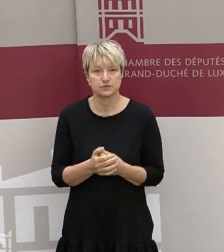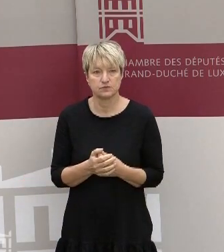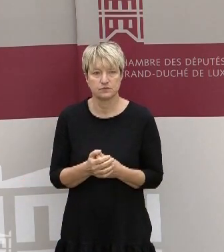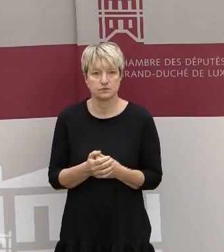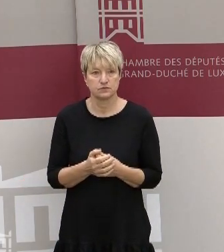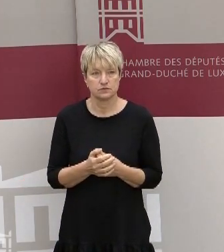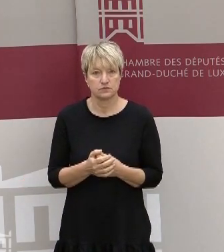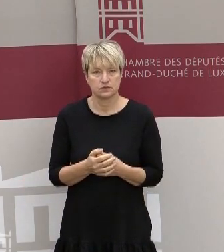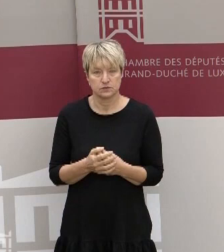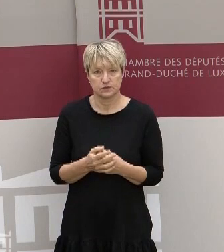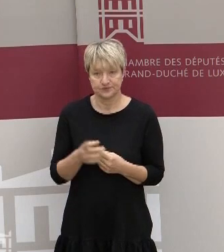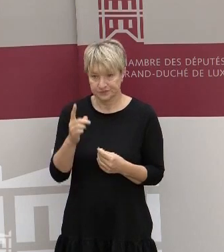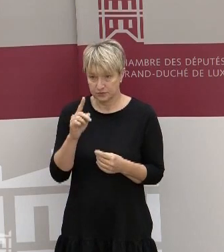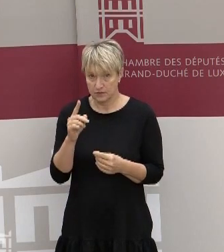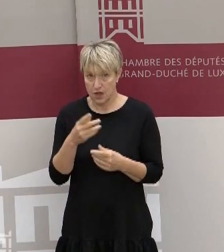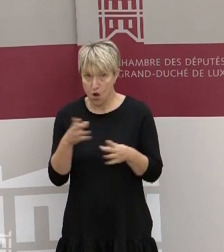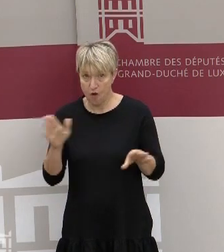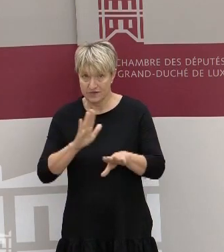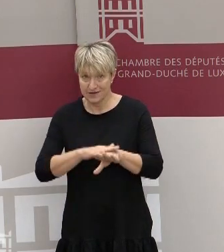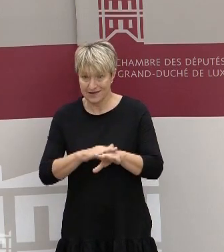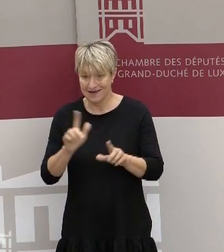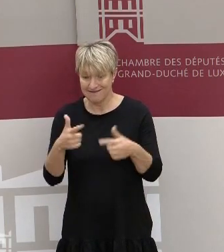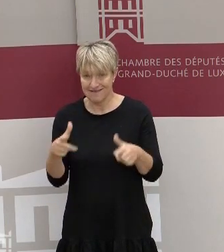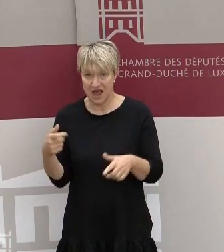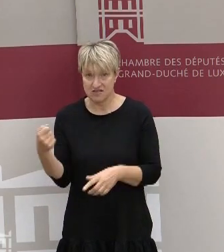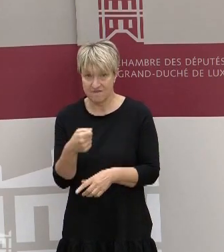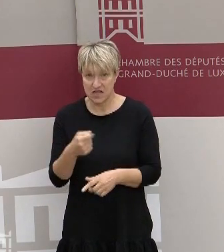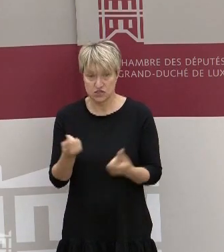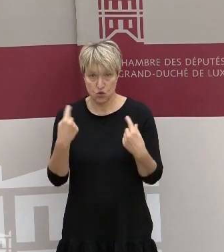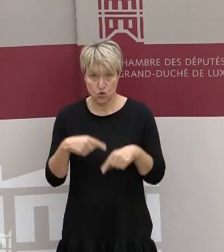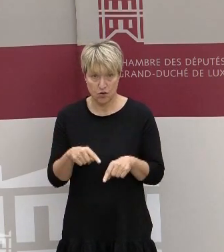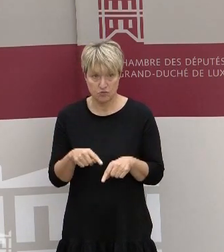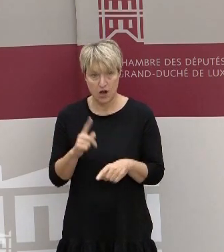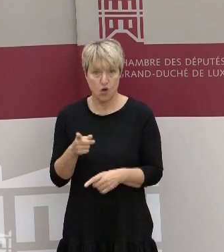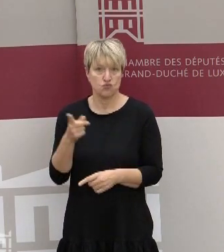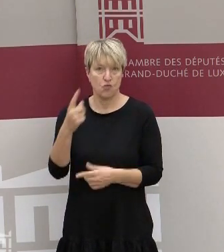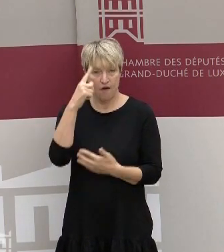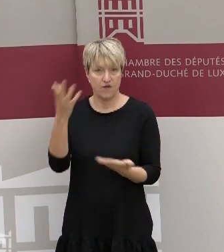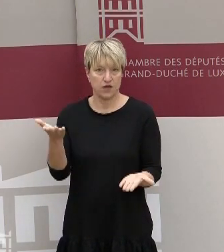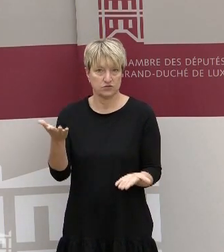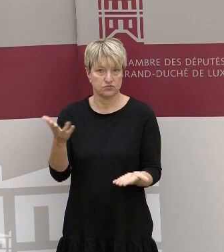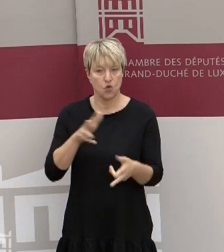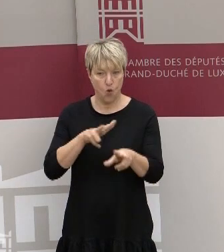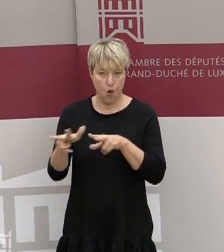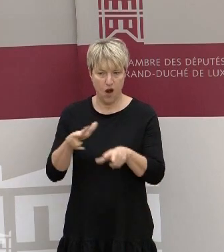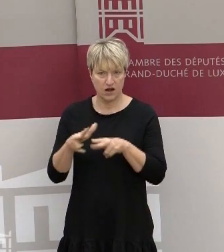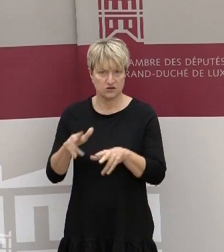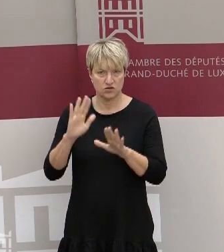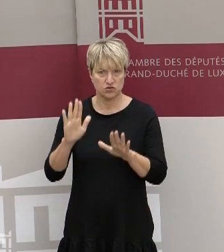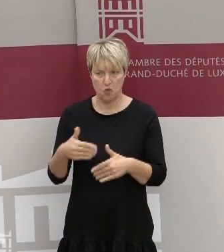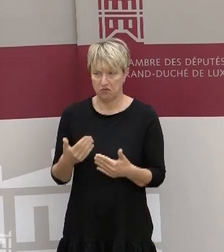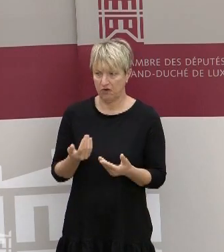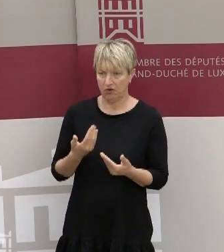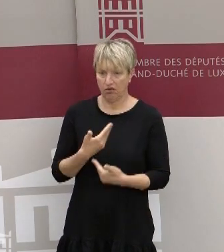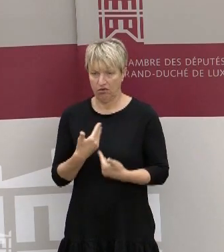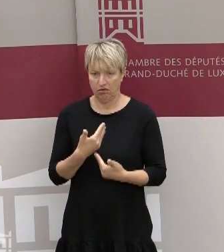Seite kommt. Wir Piraten, gerade wie die 30 Leute an Organisationen, die kurz darauf, da wenn sie Brief und Regierungsmembern adressiert haben, fanden